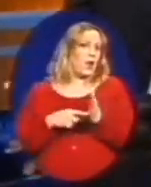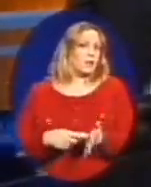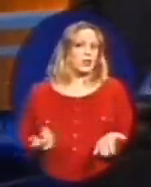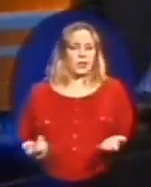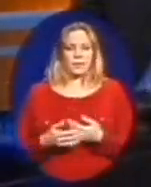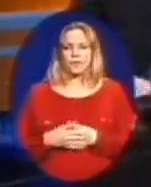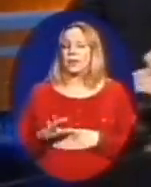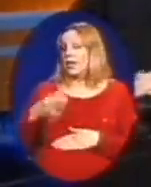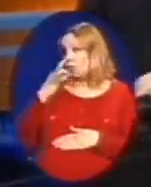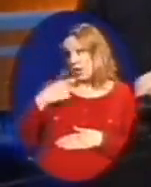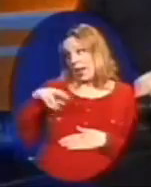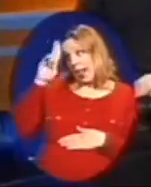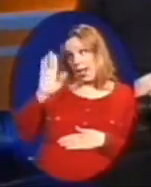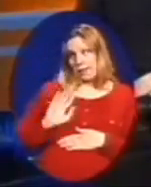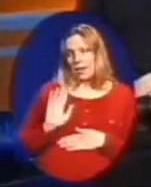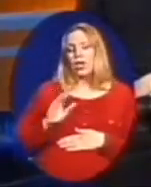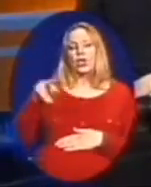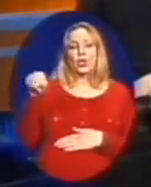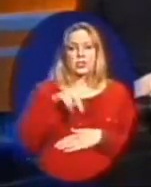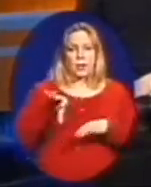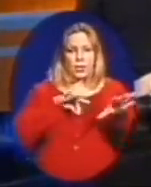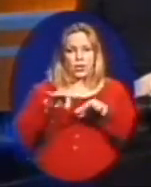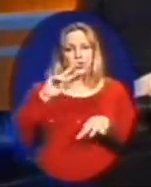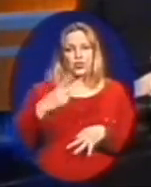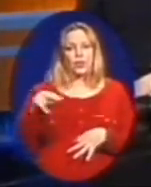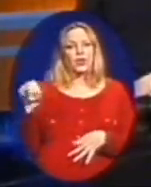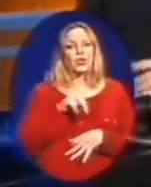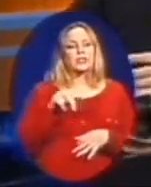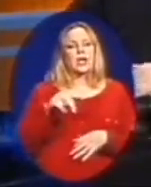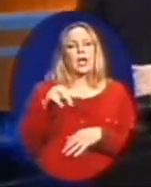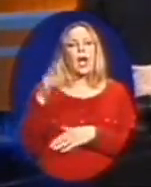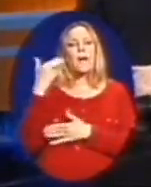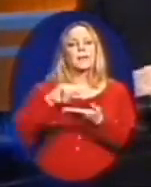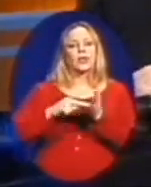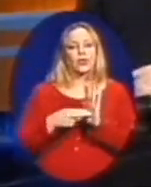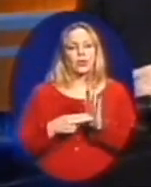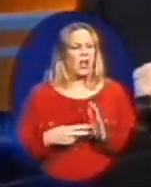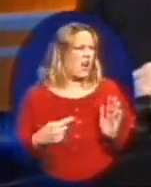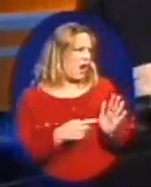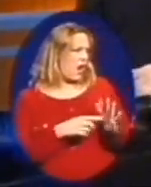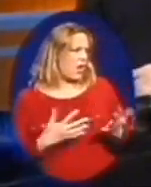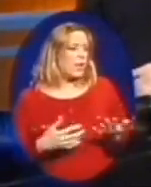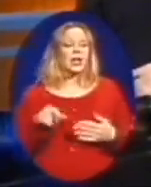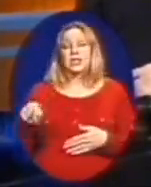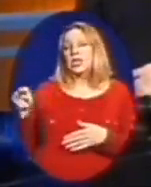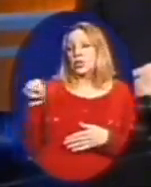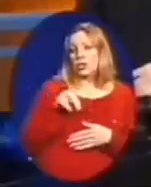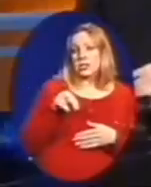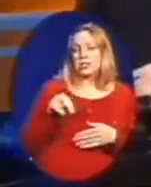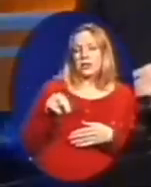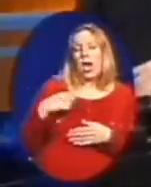למשל. אם מותר לי להמר, נושא הבחירות יהיה שוב הנושא המדיני. למה? כי זה הנושא שצף ועולה ומתבשל